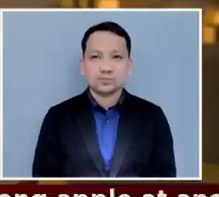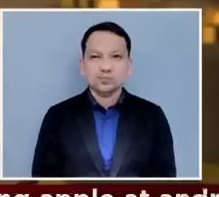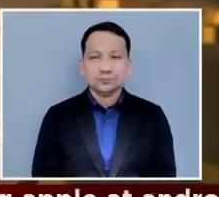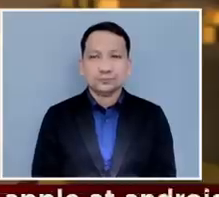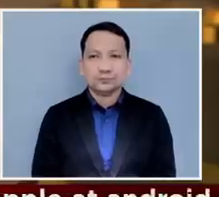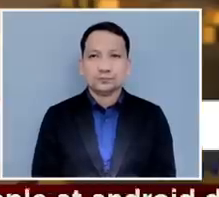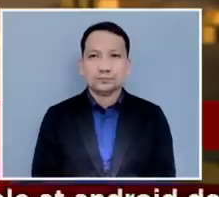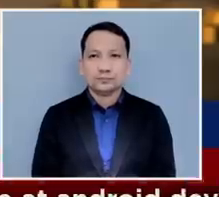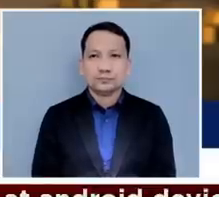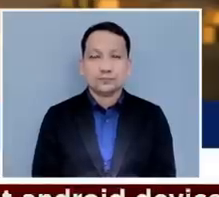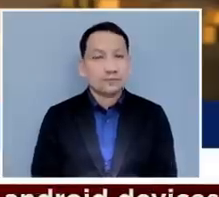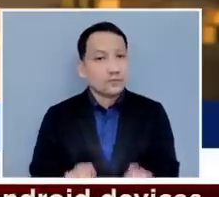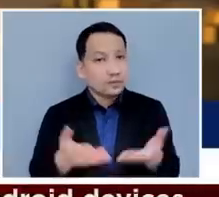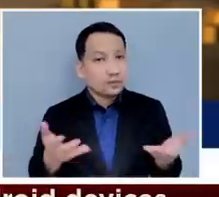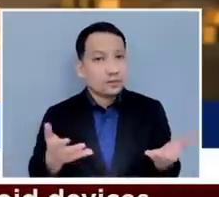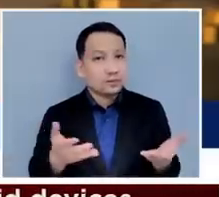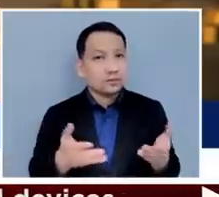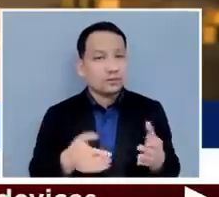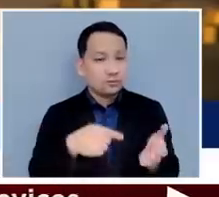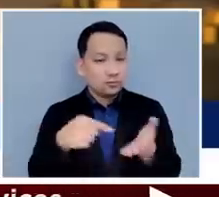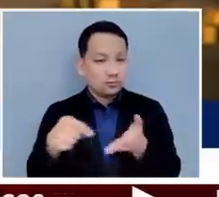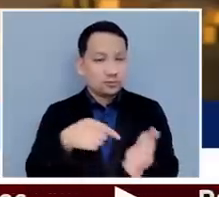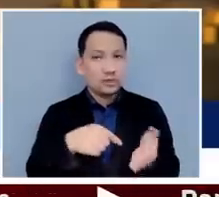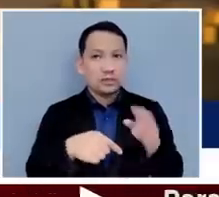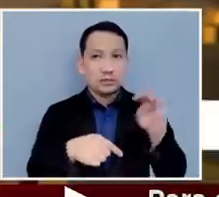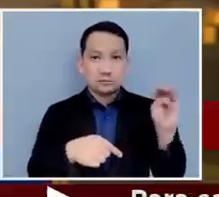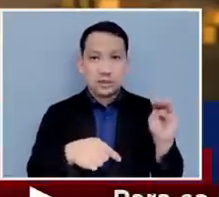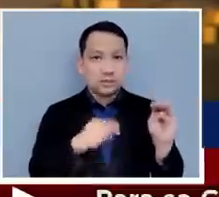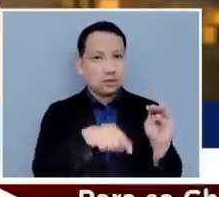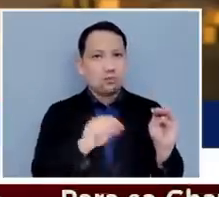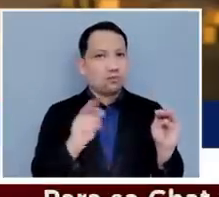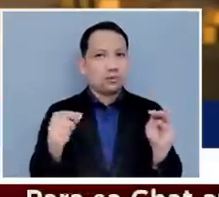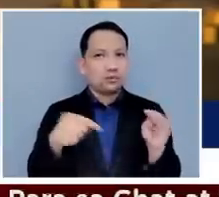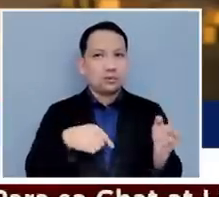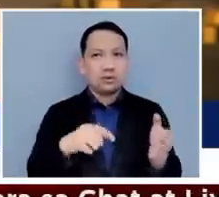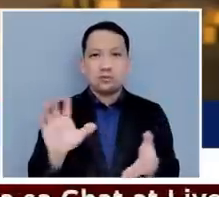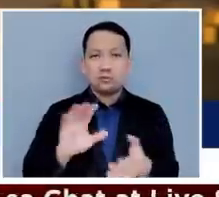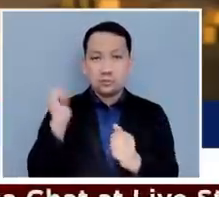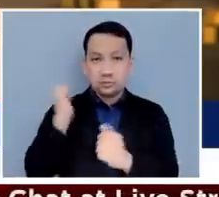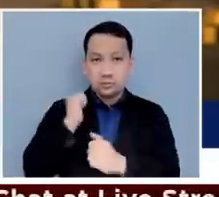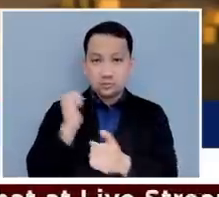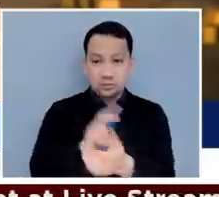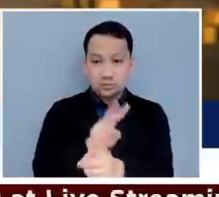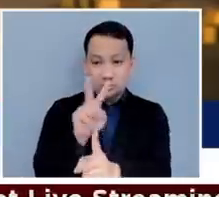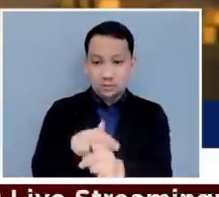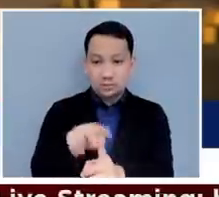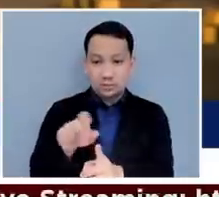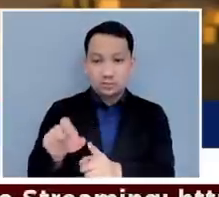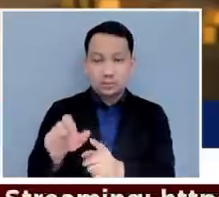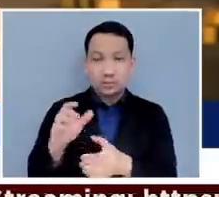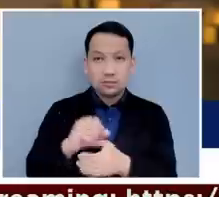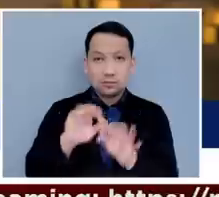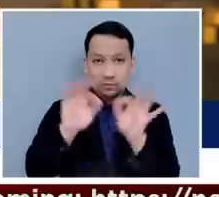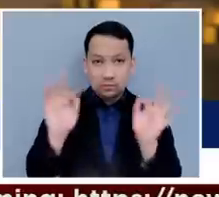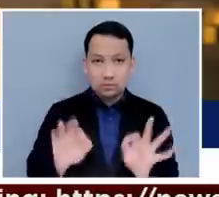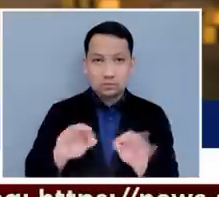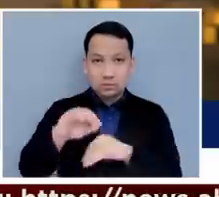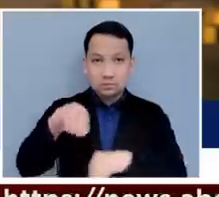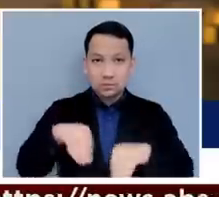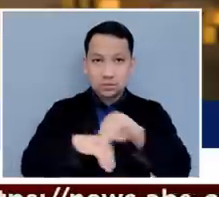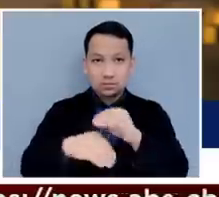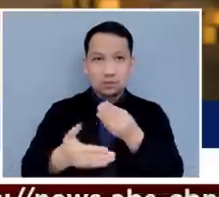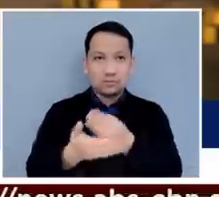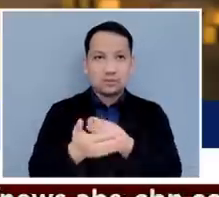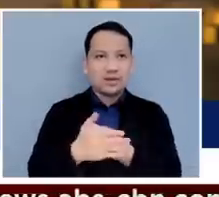Kabayan, no, wala pang mangyayaring bayaran sa Lunes. Kaya huwag asahan na kapag nakapagsubmit ng claim form, may kapalit na agad na pera.